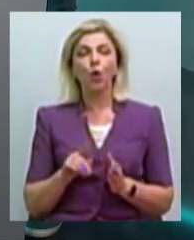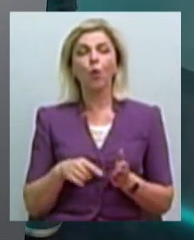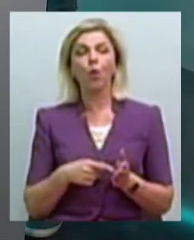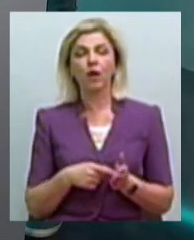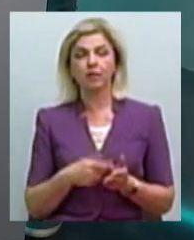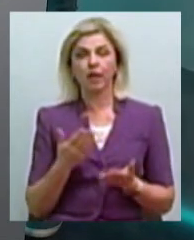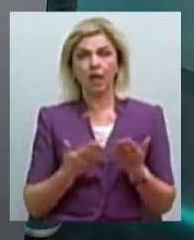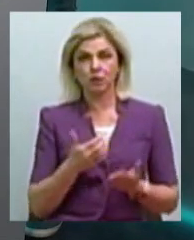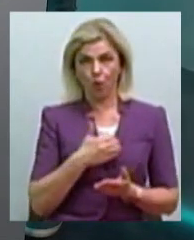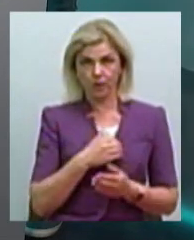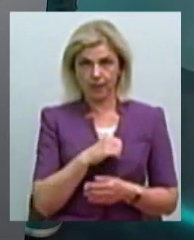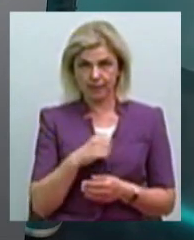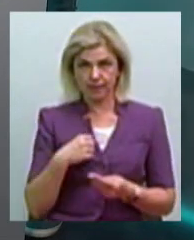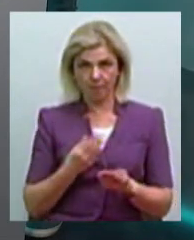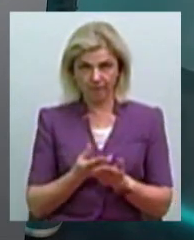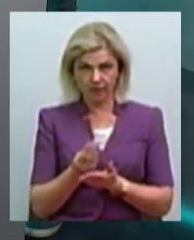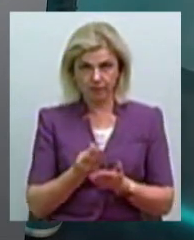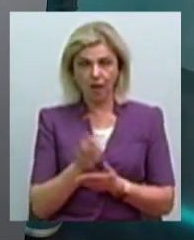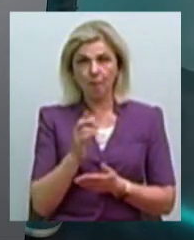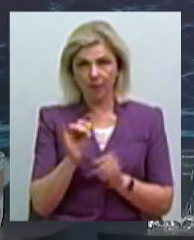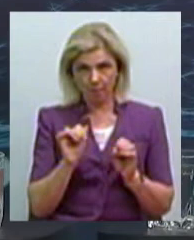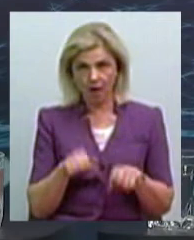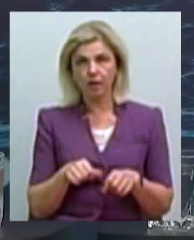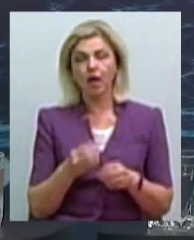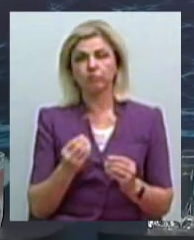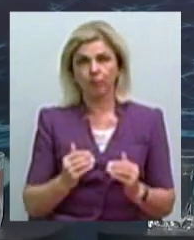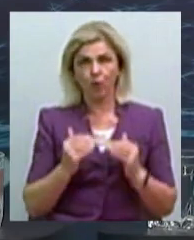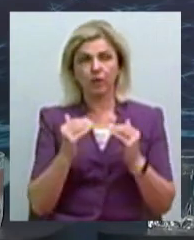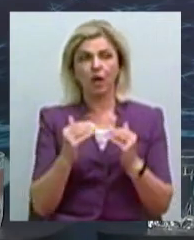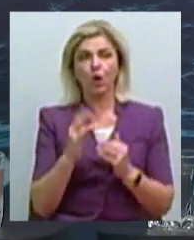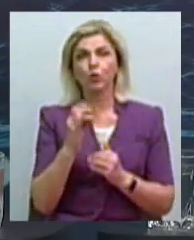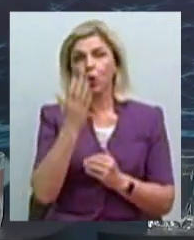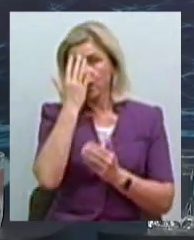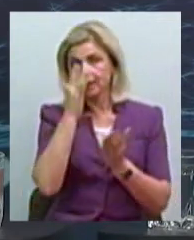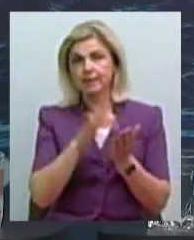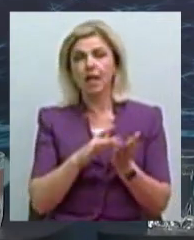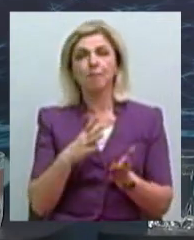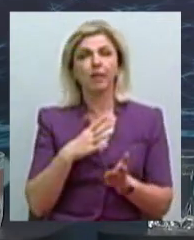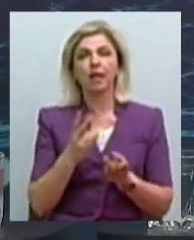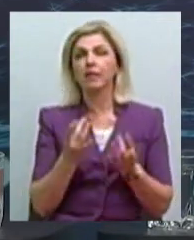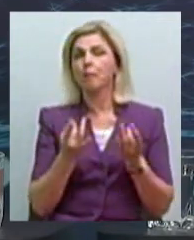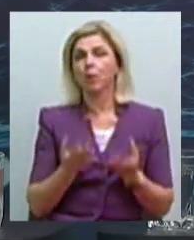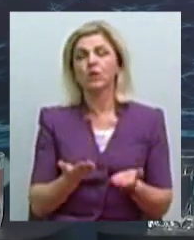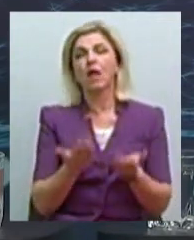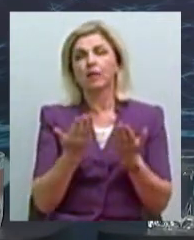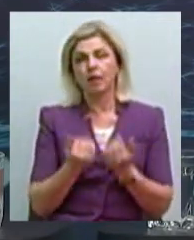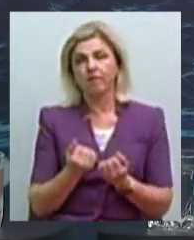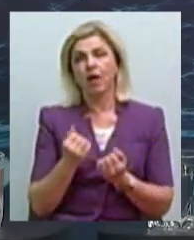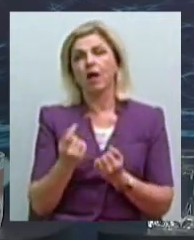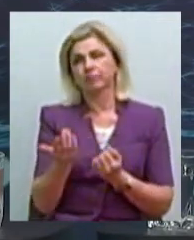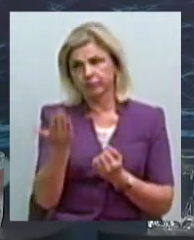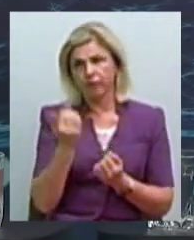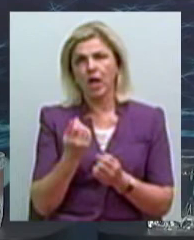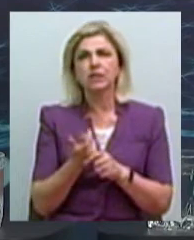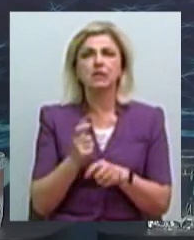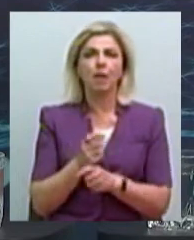это финансировать, скорее всего, они бы могли поднять ценники. Но цель-то была не просто, давайте возьмем и наймем просто самых